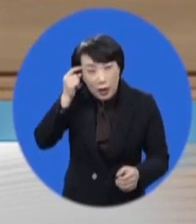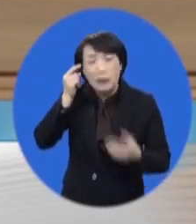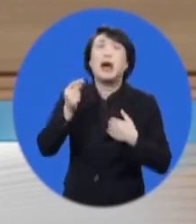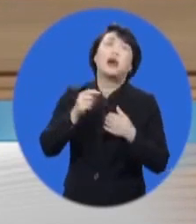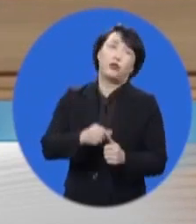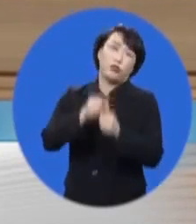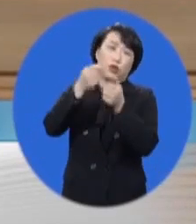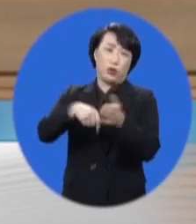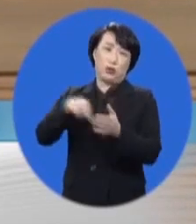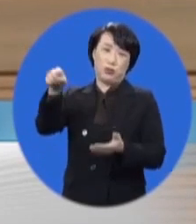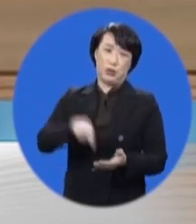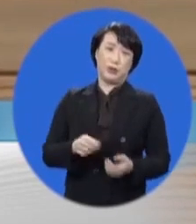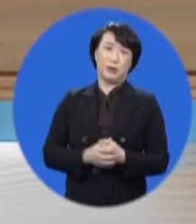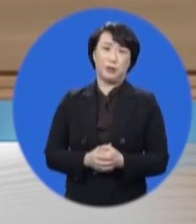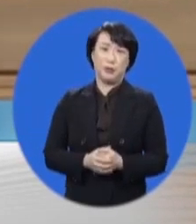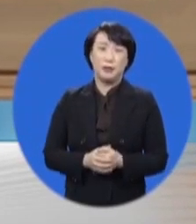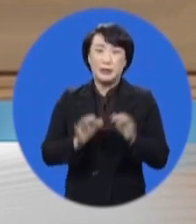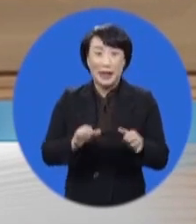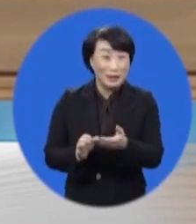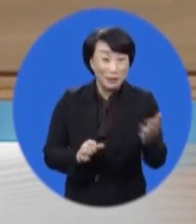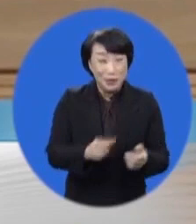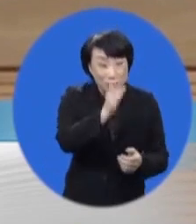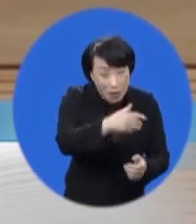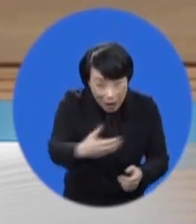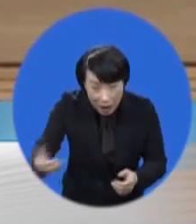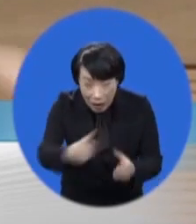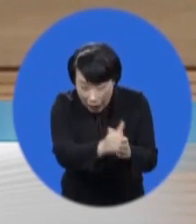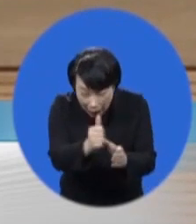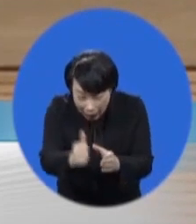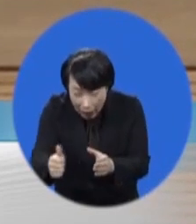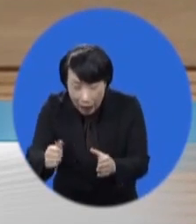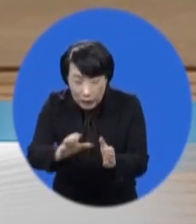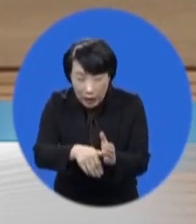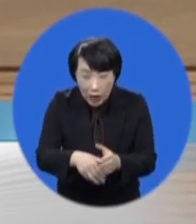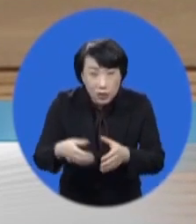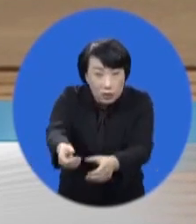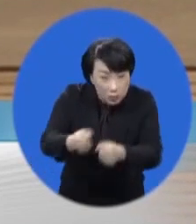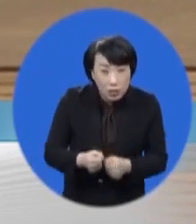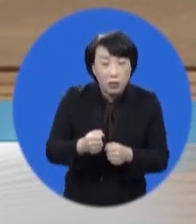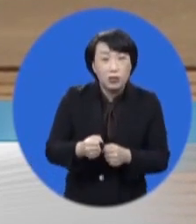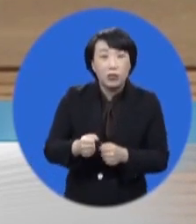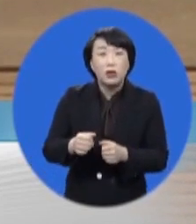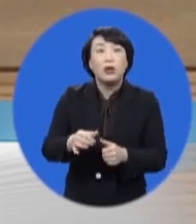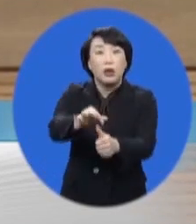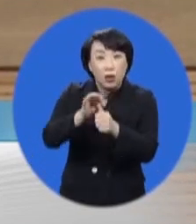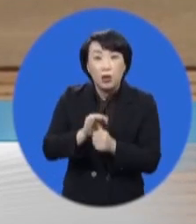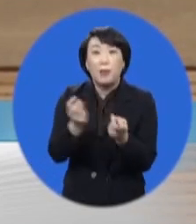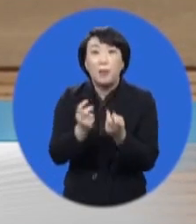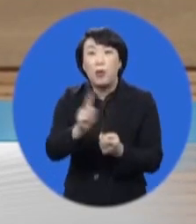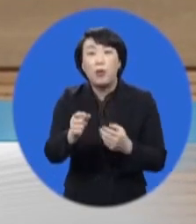나를 살리러 오셨다 이 말이오. 자, 물에 빠진 자를 건지리면 물에 들어가야 하듯이 주님은 물에 빠진